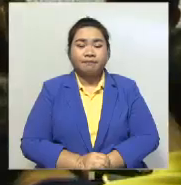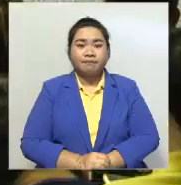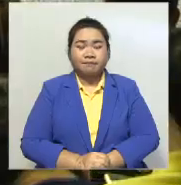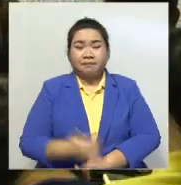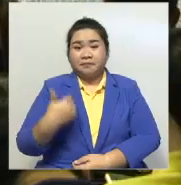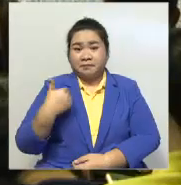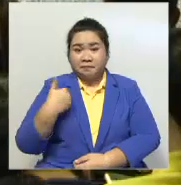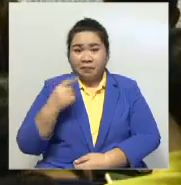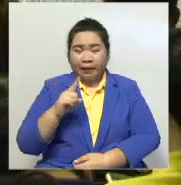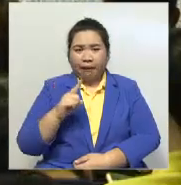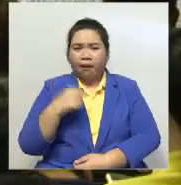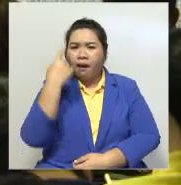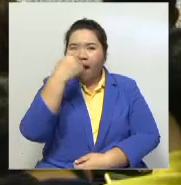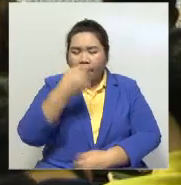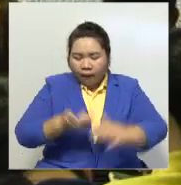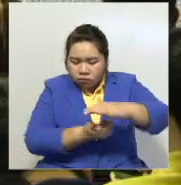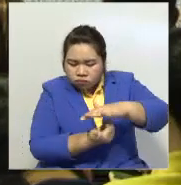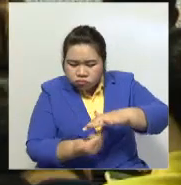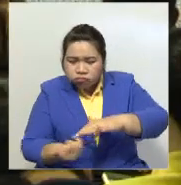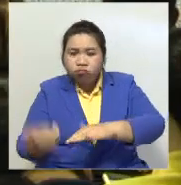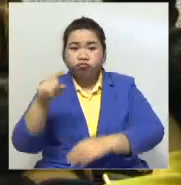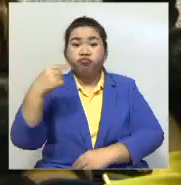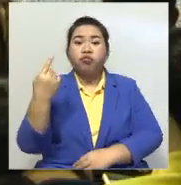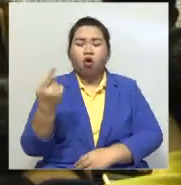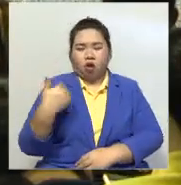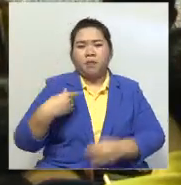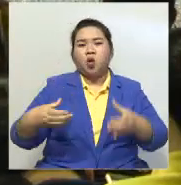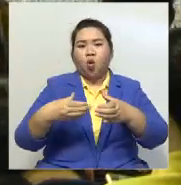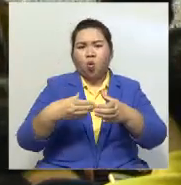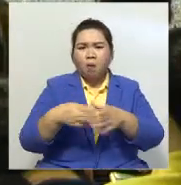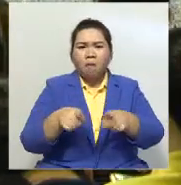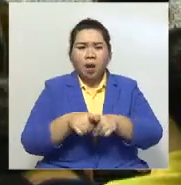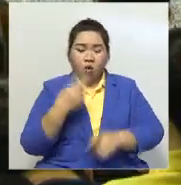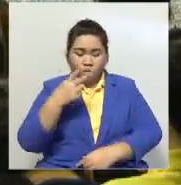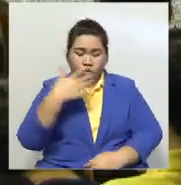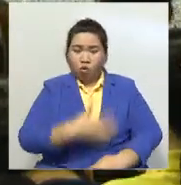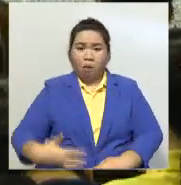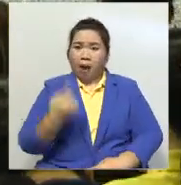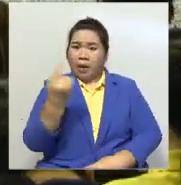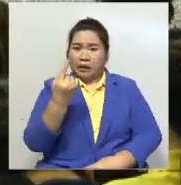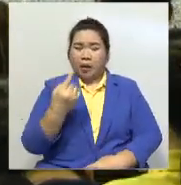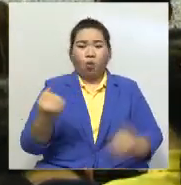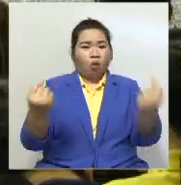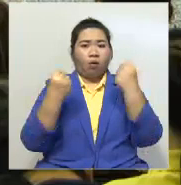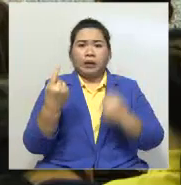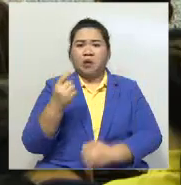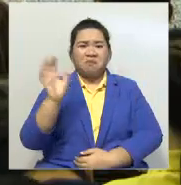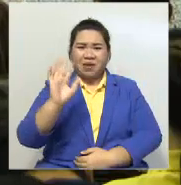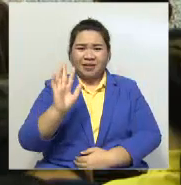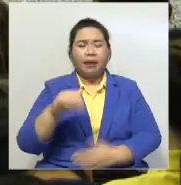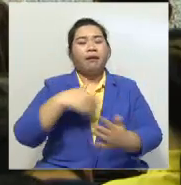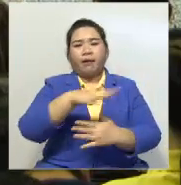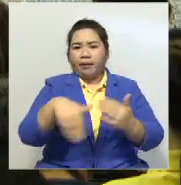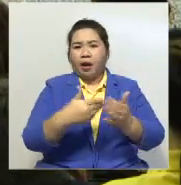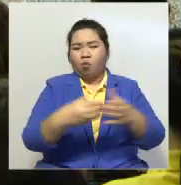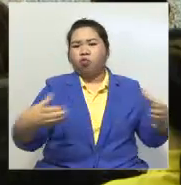ส่วนลำดับการออกจากถ้ำนะครับสรุปแล้วเนี่ยทีมช่วยเหลือเขาไม่ได้ไปดูที่สุขภาพหรือว่าความแข็งแรงของร่างกายนะครับเพราะว่า